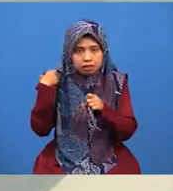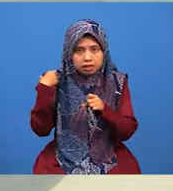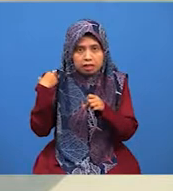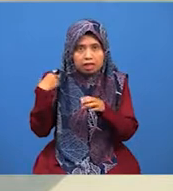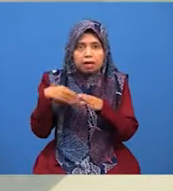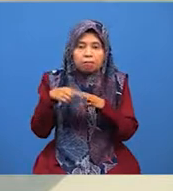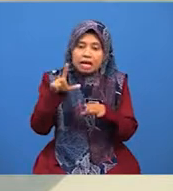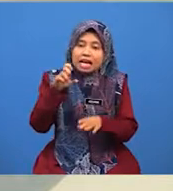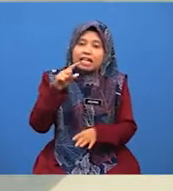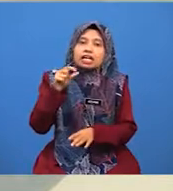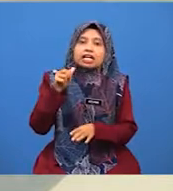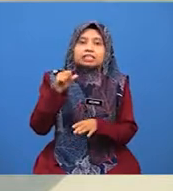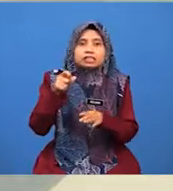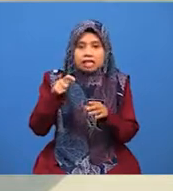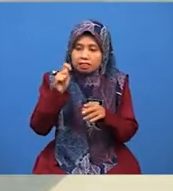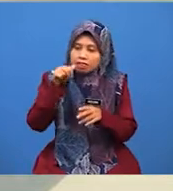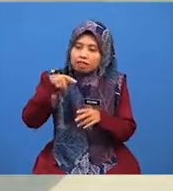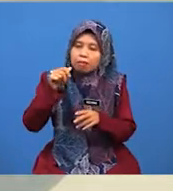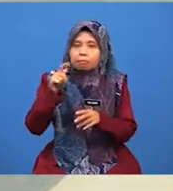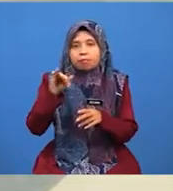cerpen Legasi Tapai Ubi.